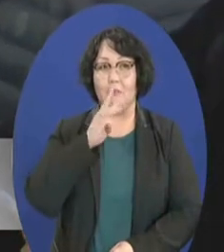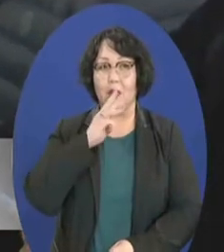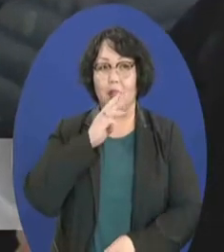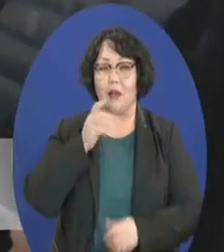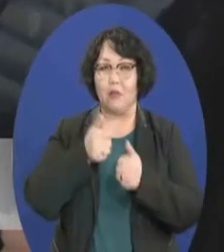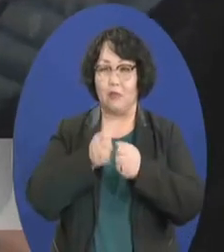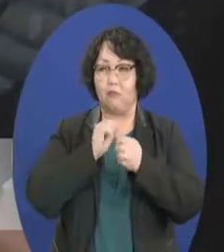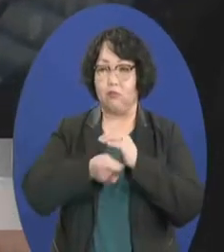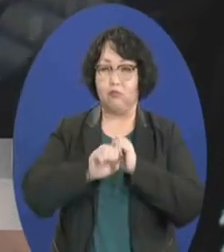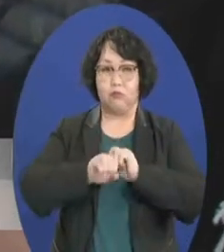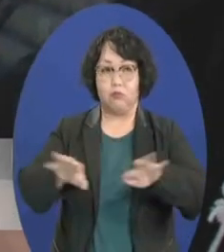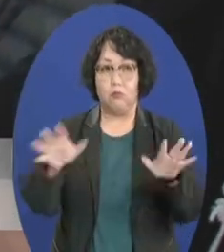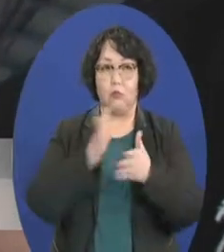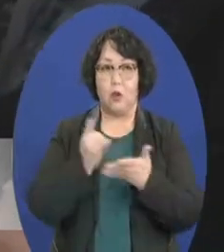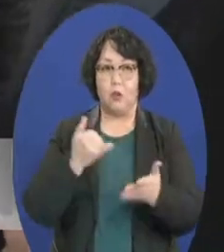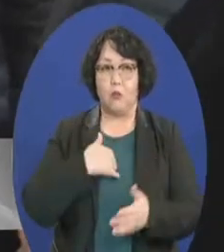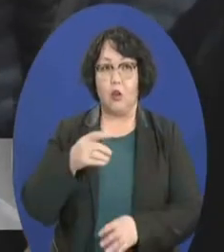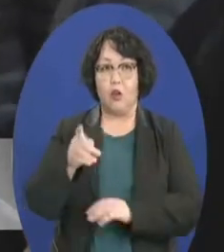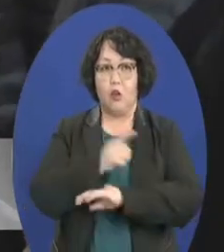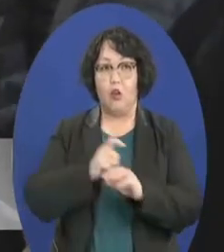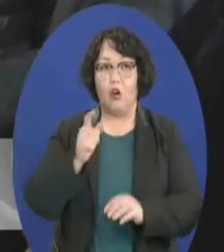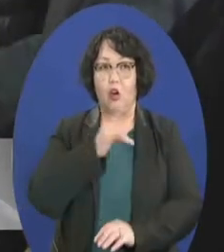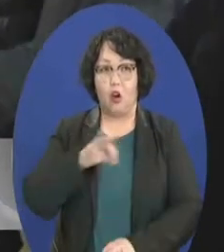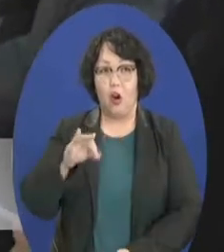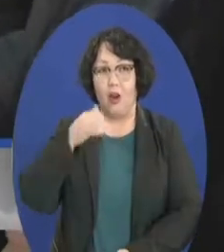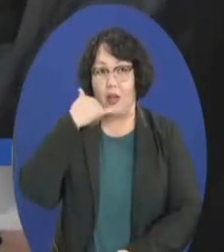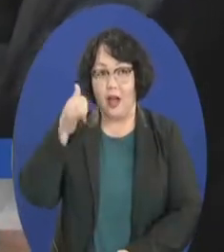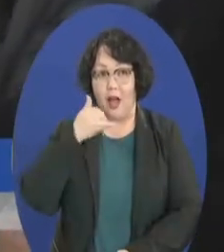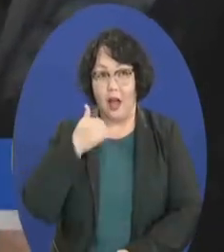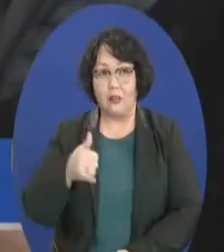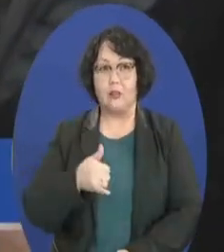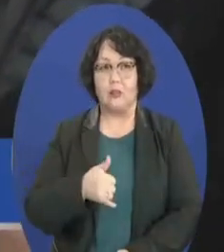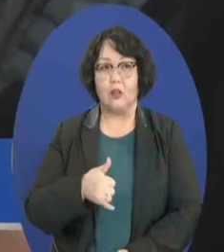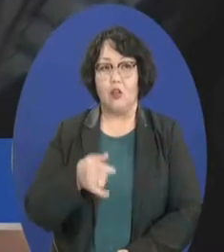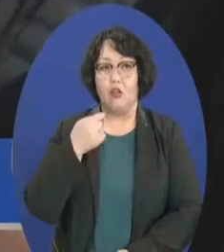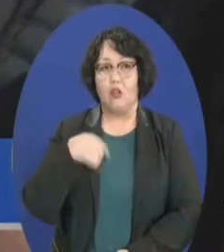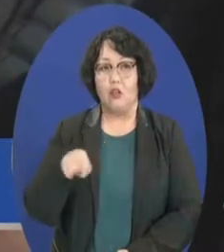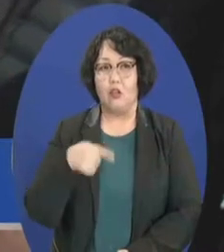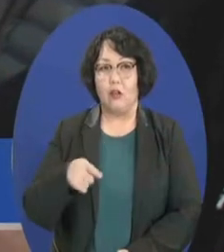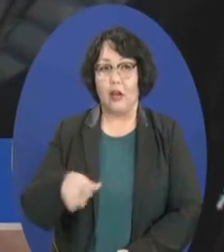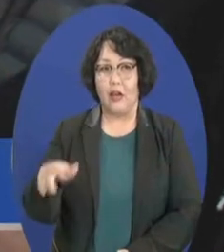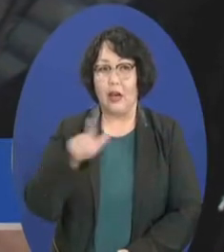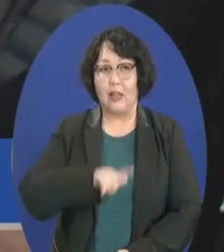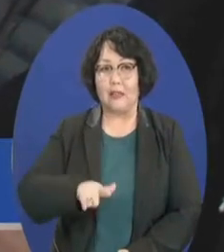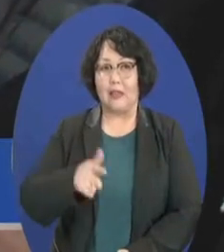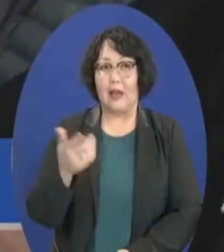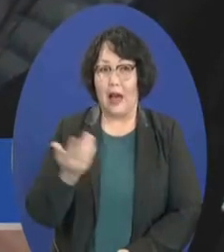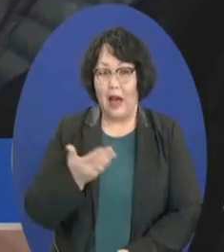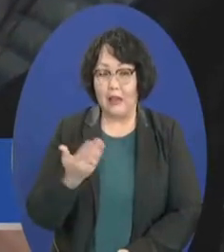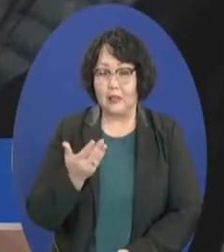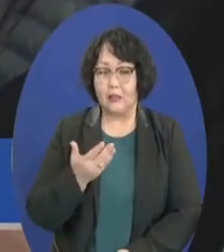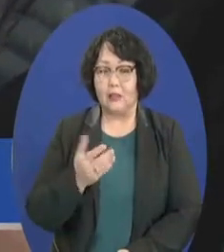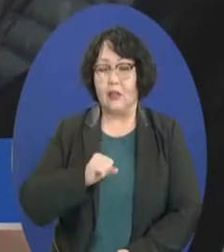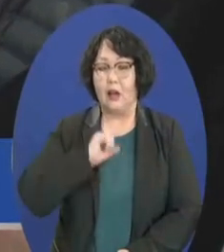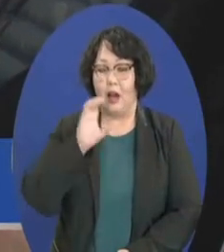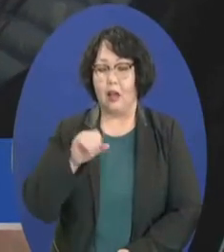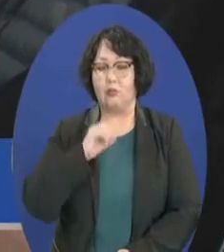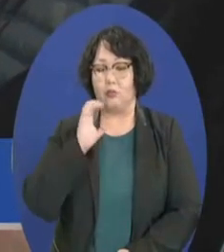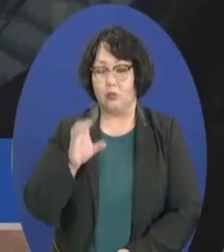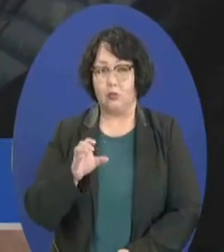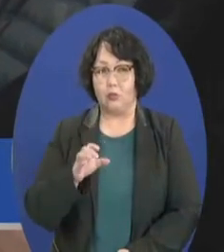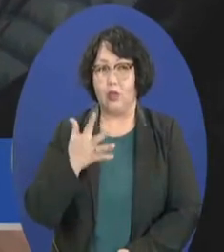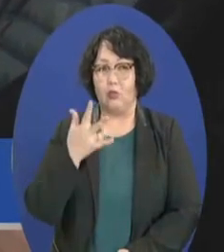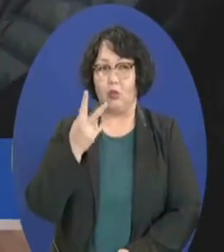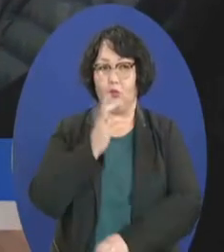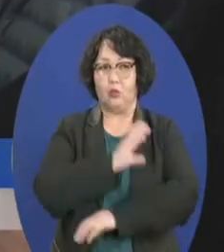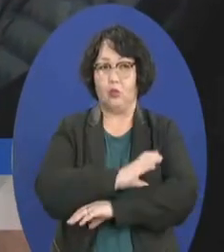яаж авч байна? Өө би хорооргоо яриад тэгээд хамгийн ойр цэгтэр очиод өгчгөөд тийм мэдээлэл авал байчихсан. Тэгэхээр тоо сургалт ордон